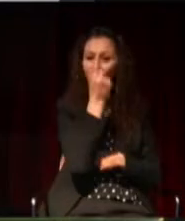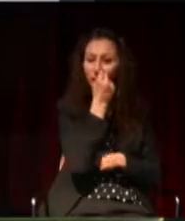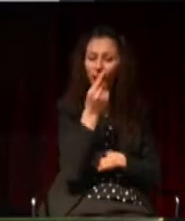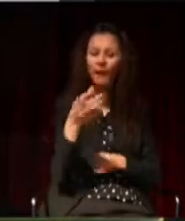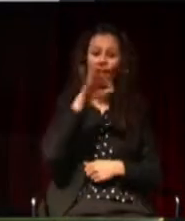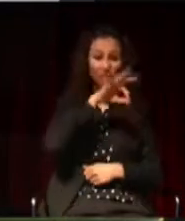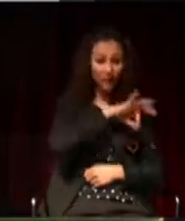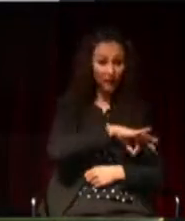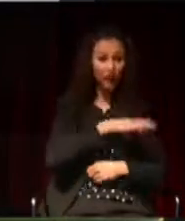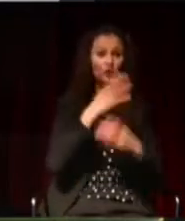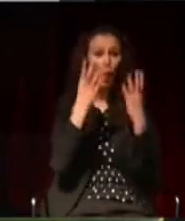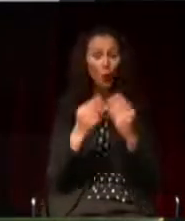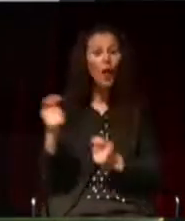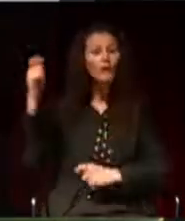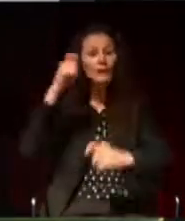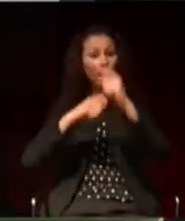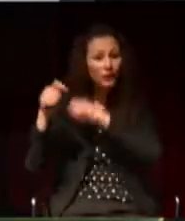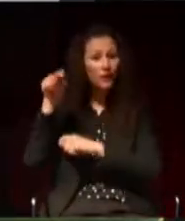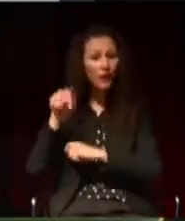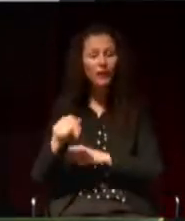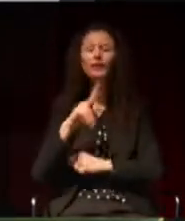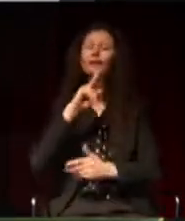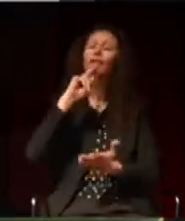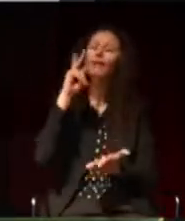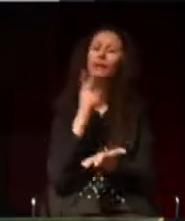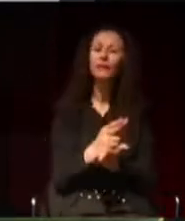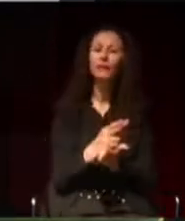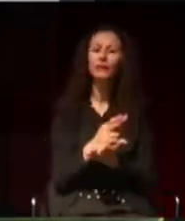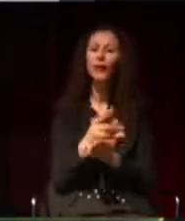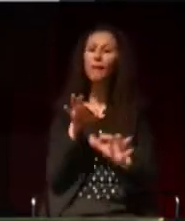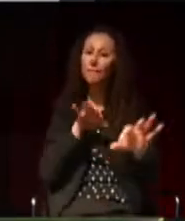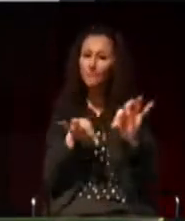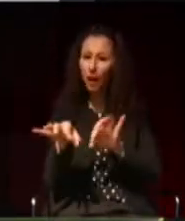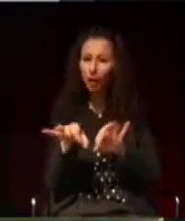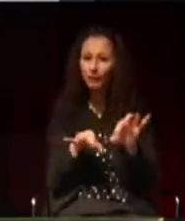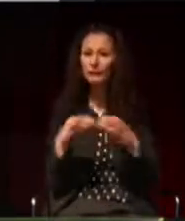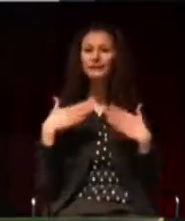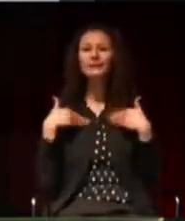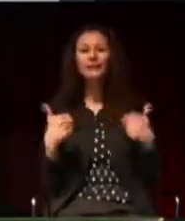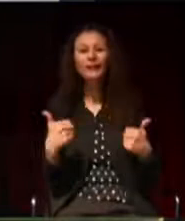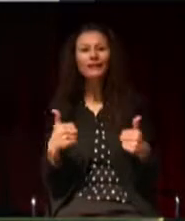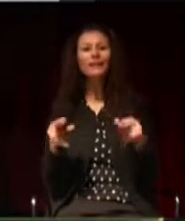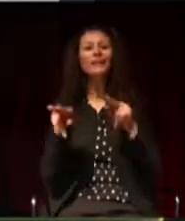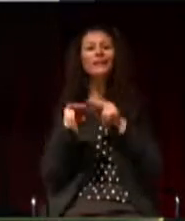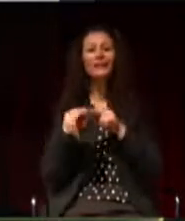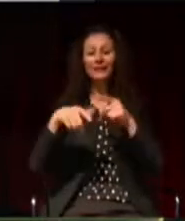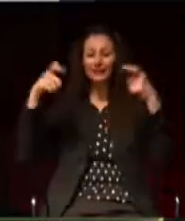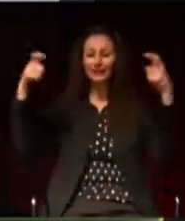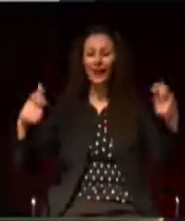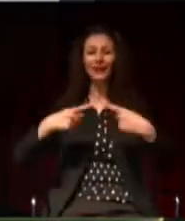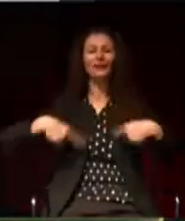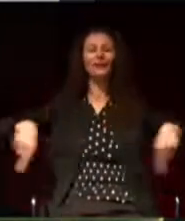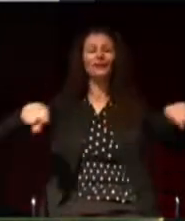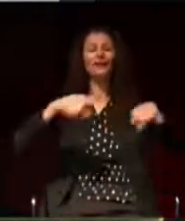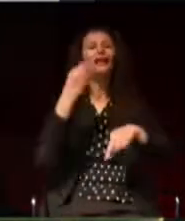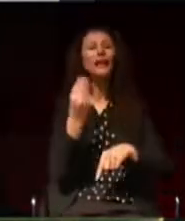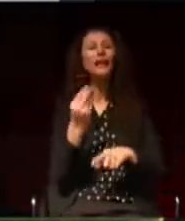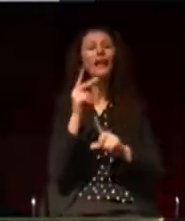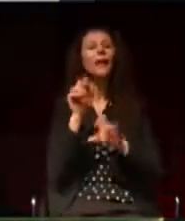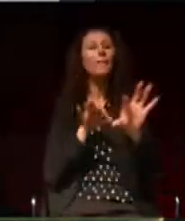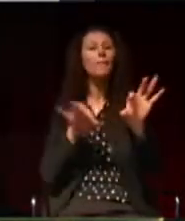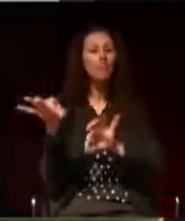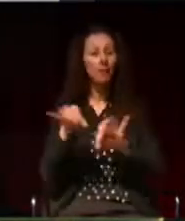kolaylıklardan faydalanacak olan yapılar kesinlikle planlı ve sağlıklı kentsel mekanın oluştuğu, yani iyi